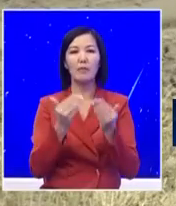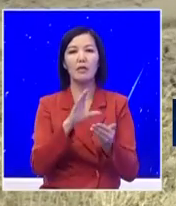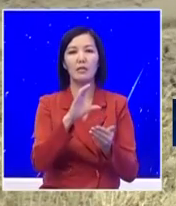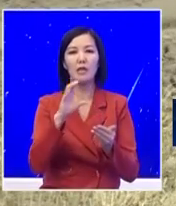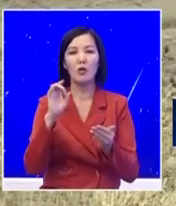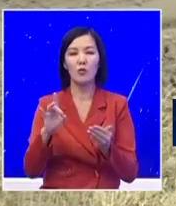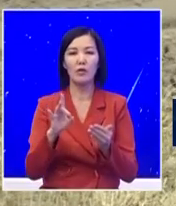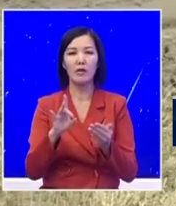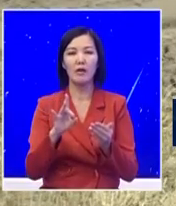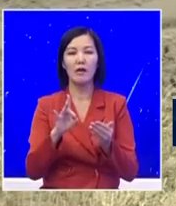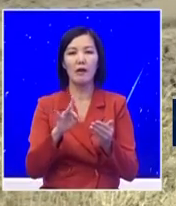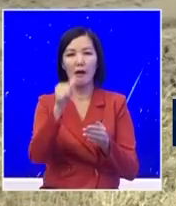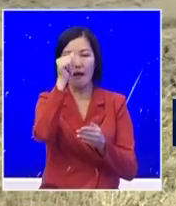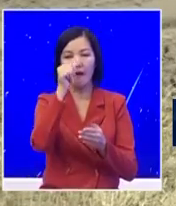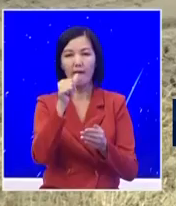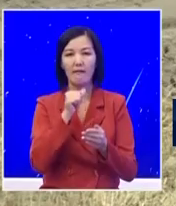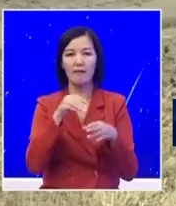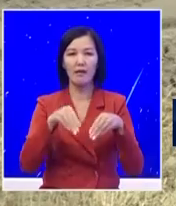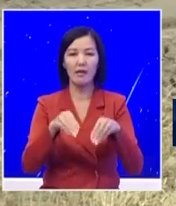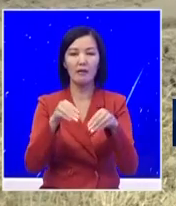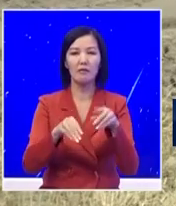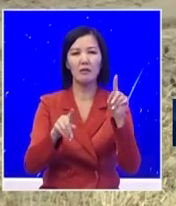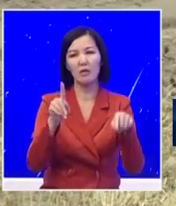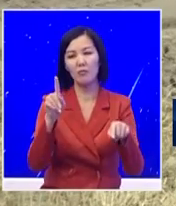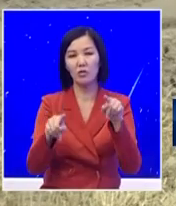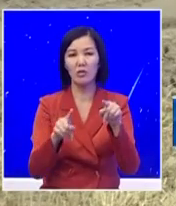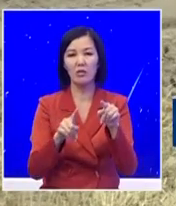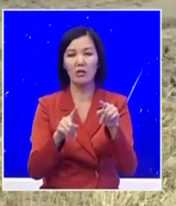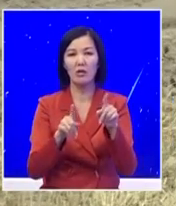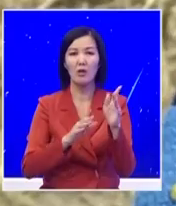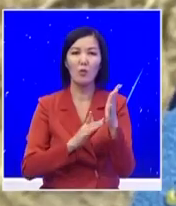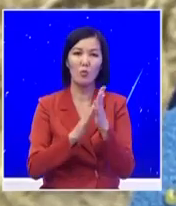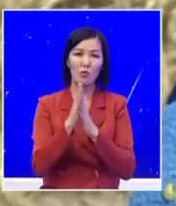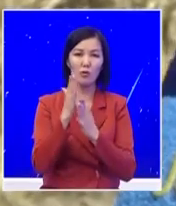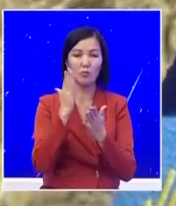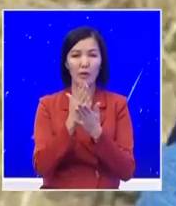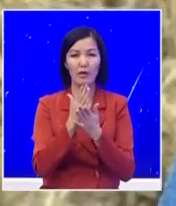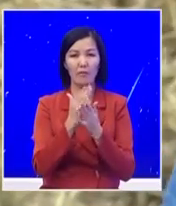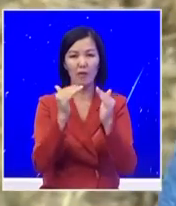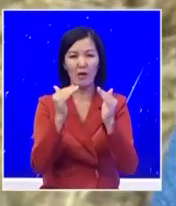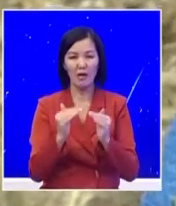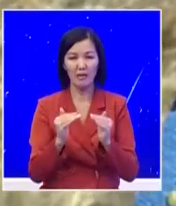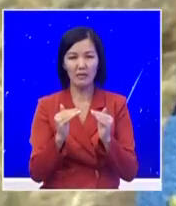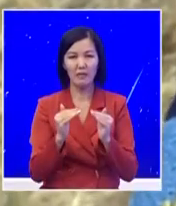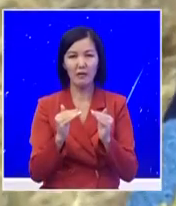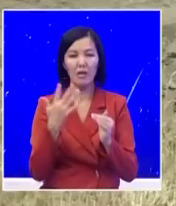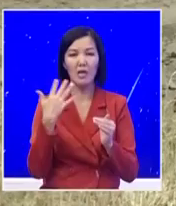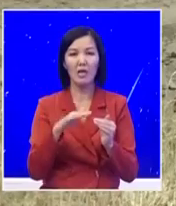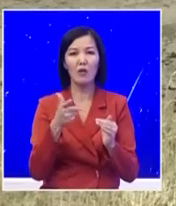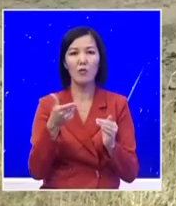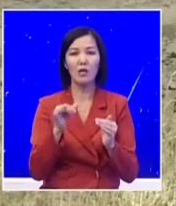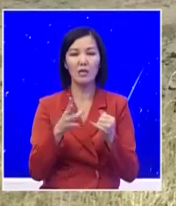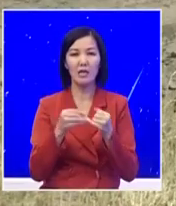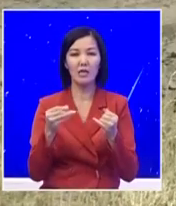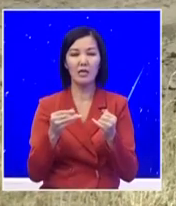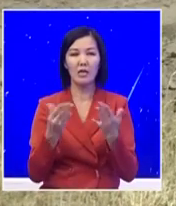Бидайым кейбір жерінде бар, кейбір жерінде шықпай қалған, бойлар біреуінің қаласа. төмен болып тұр. 50 гектар жаңағы